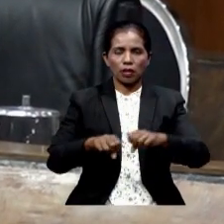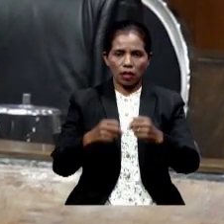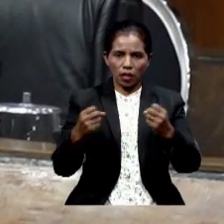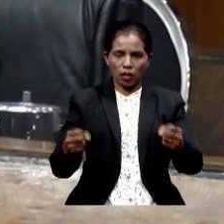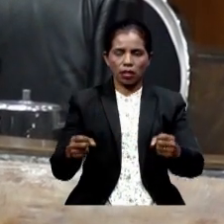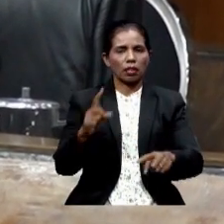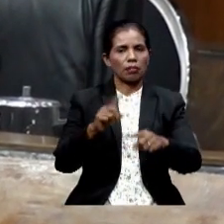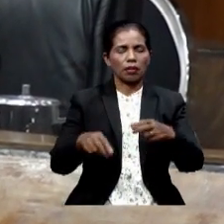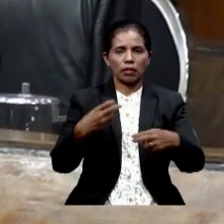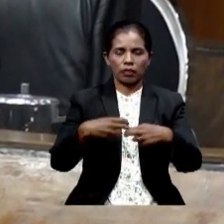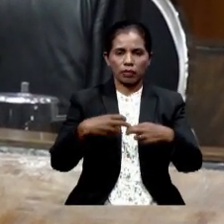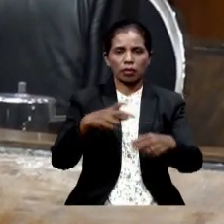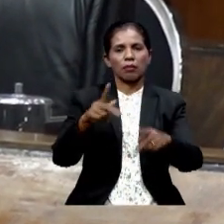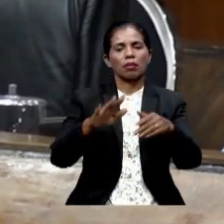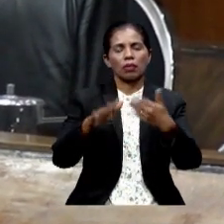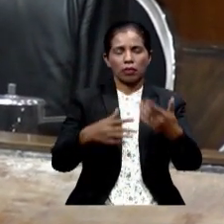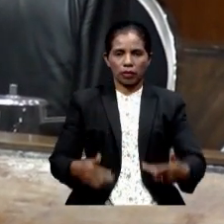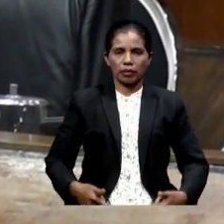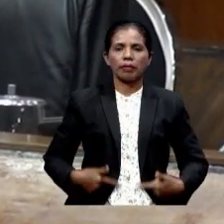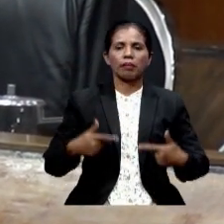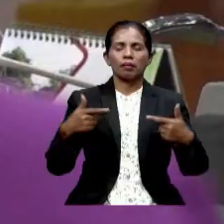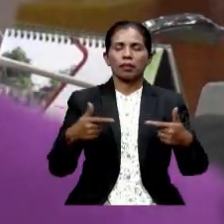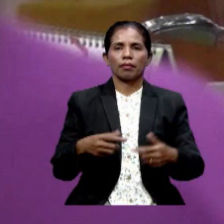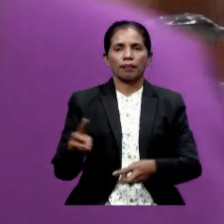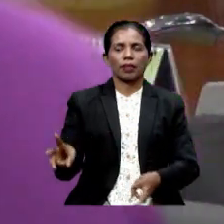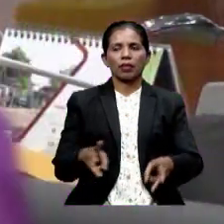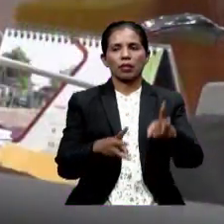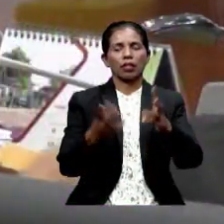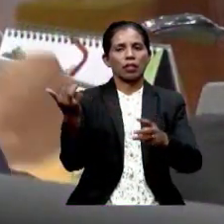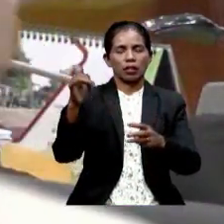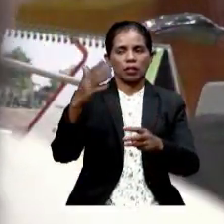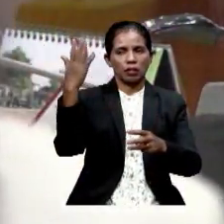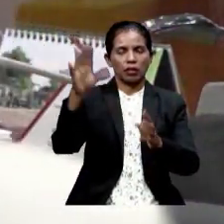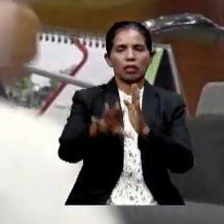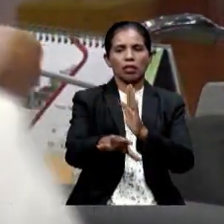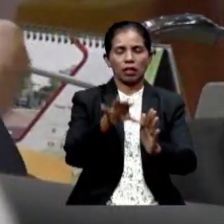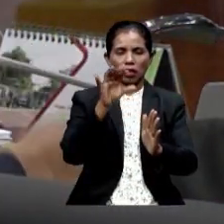labele prejudica povo nemores. Estrada sira nebe maca retamos